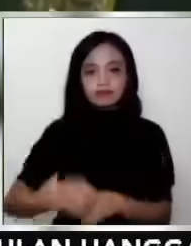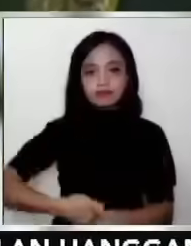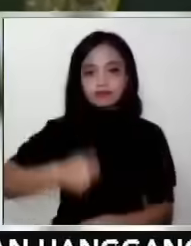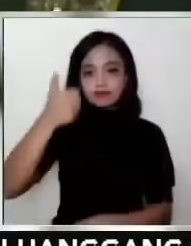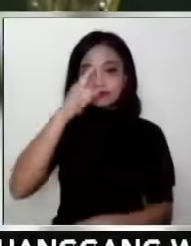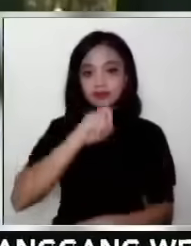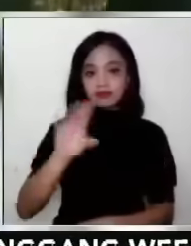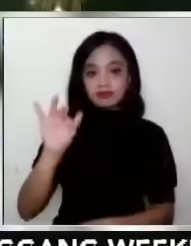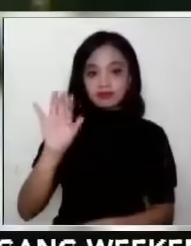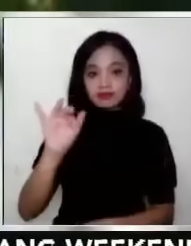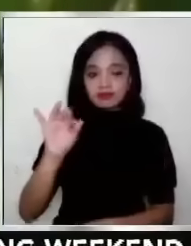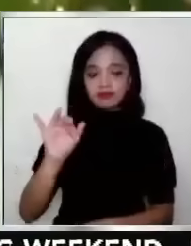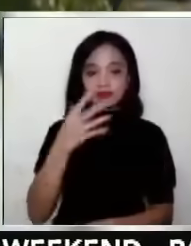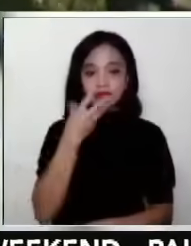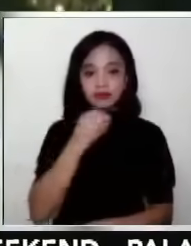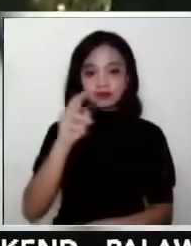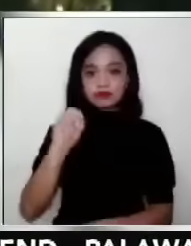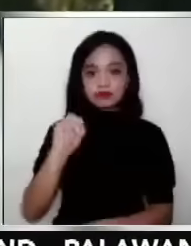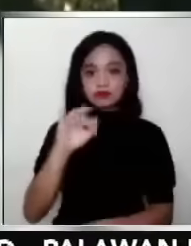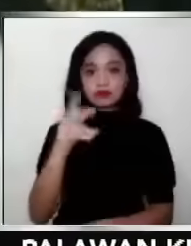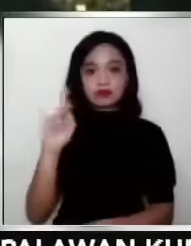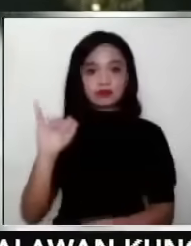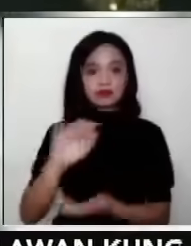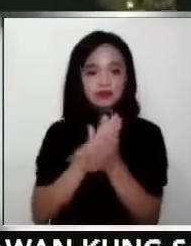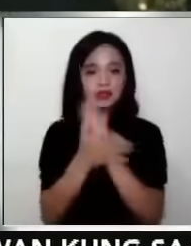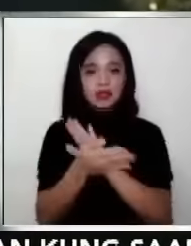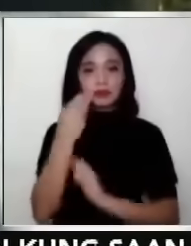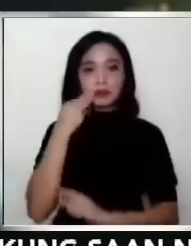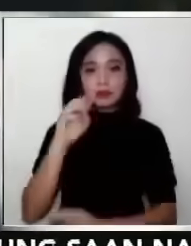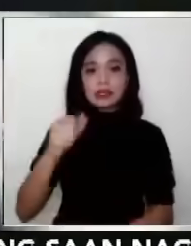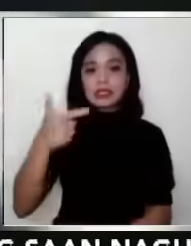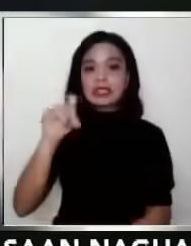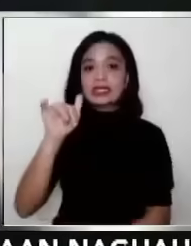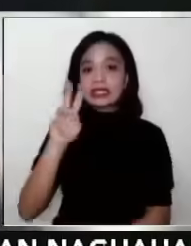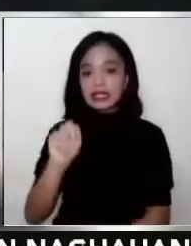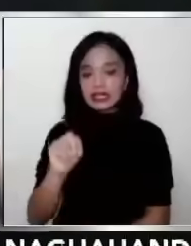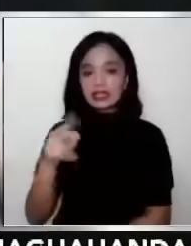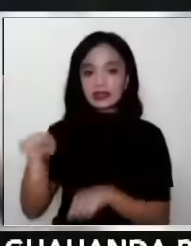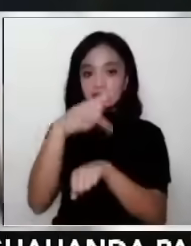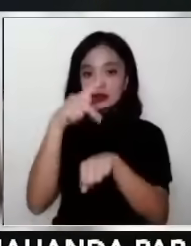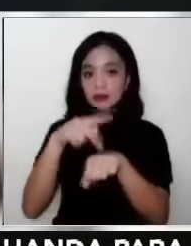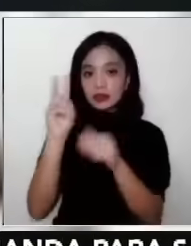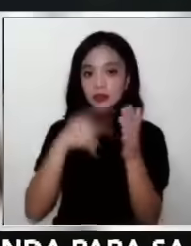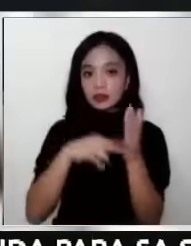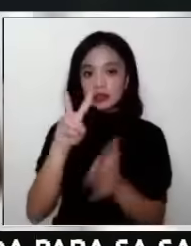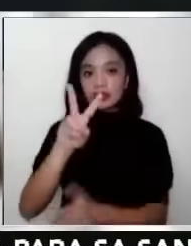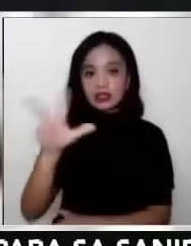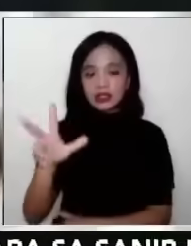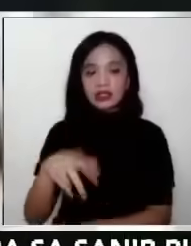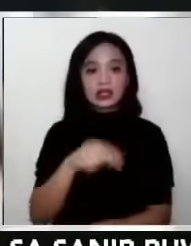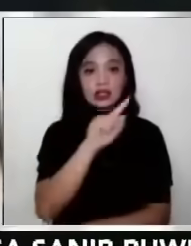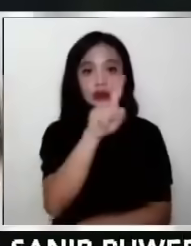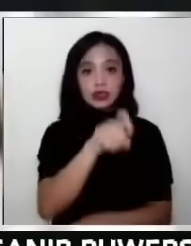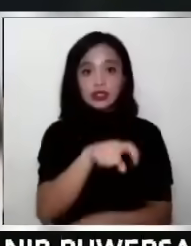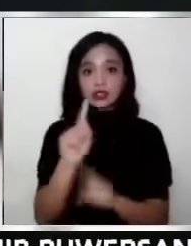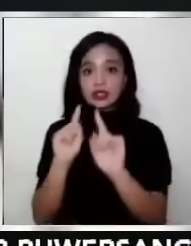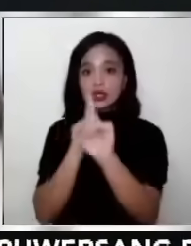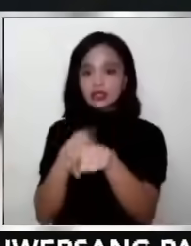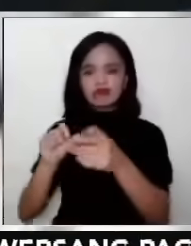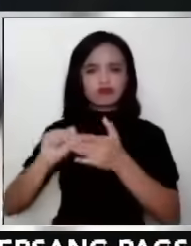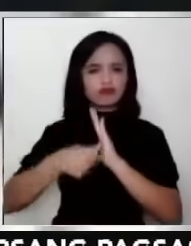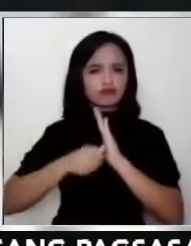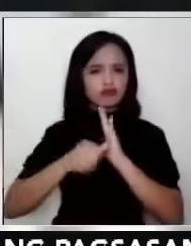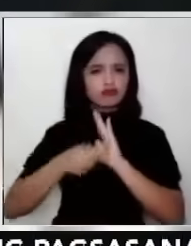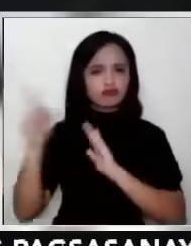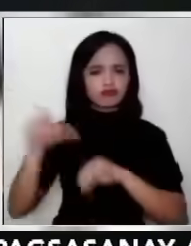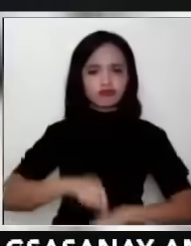beauty na si Nikki de Moura bilang Miss Grand Philippines 2023. Sa question and answer portion, na-highlight ang pagiging proud Pinay